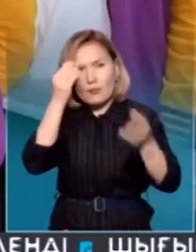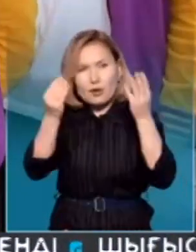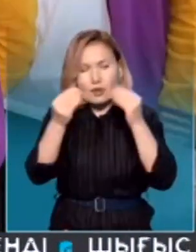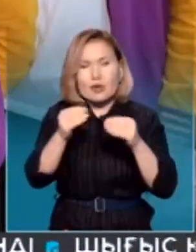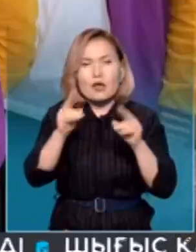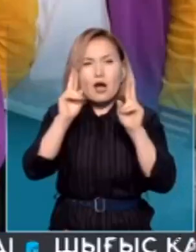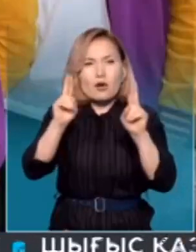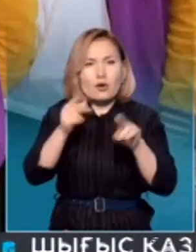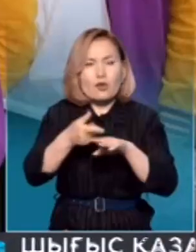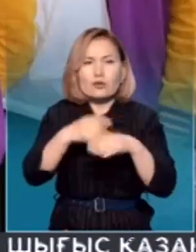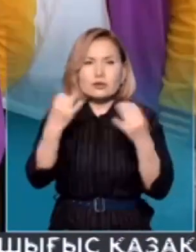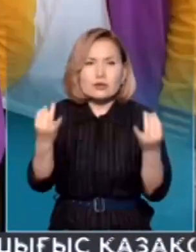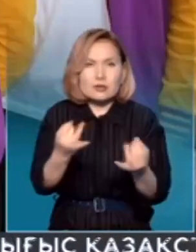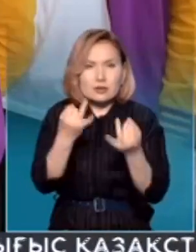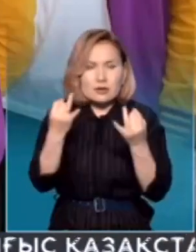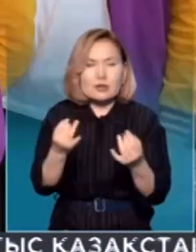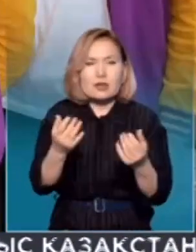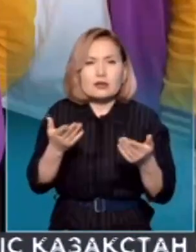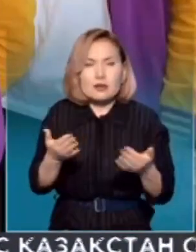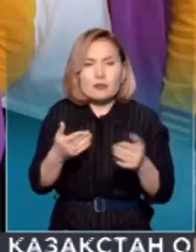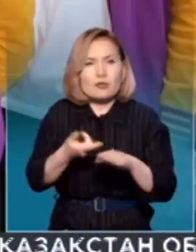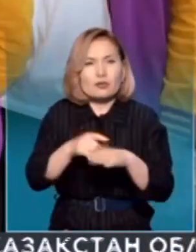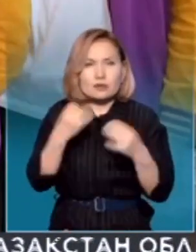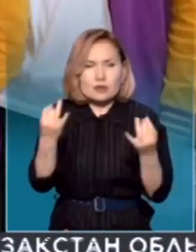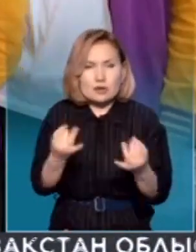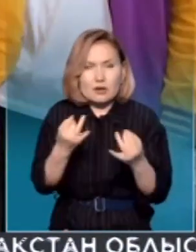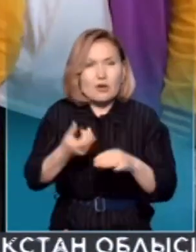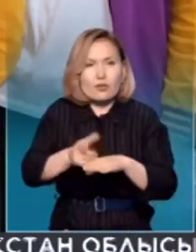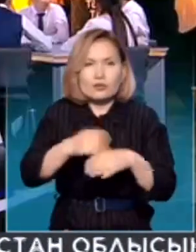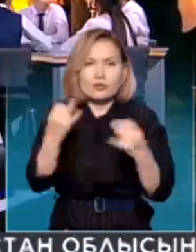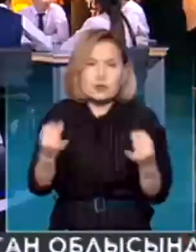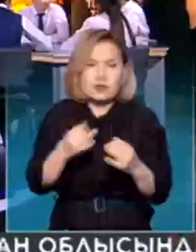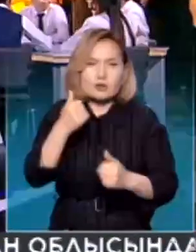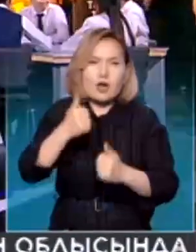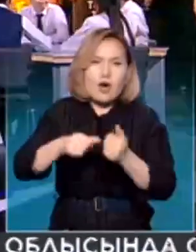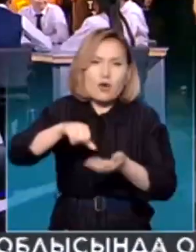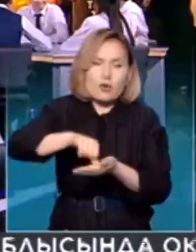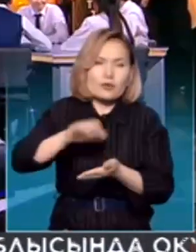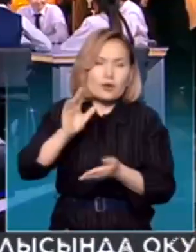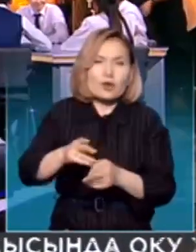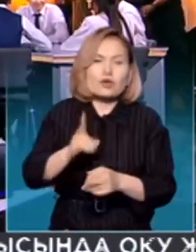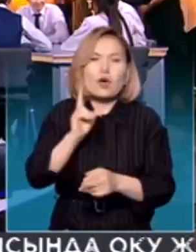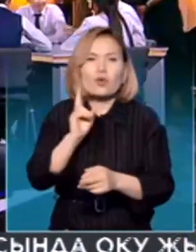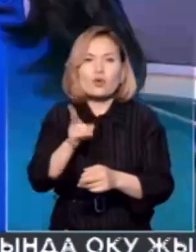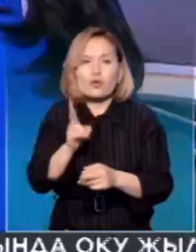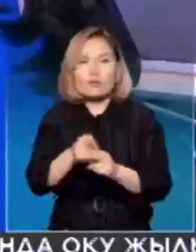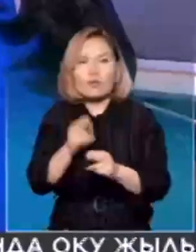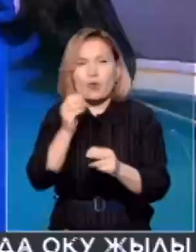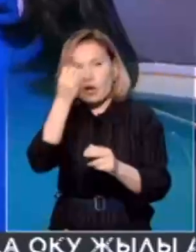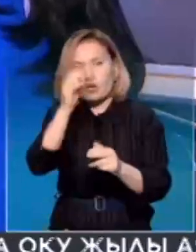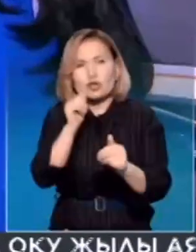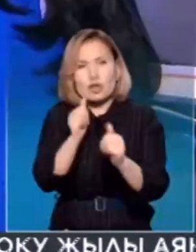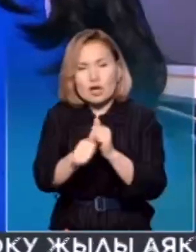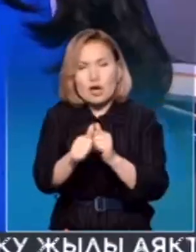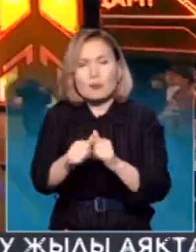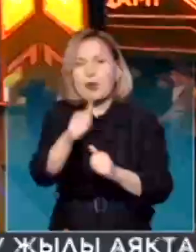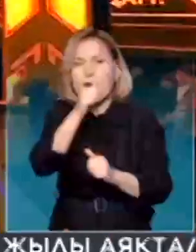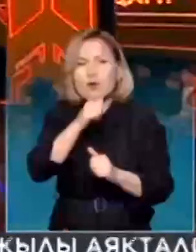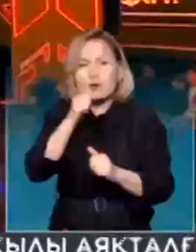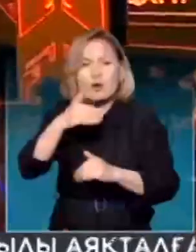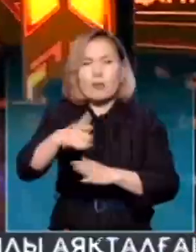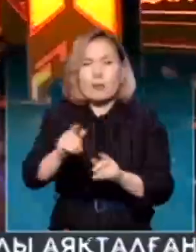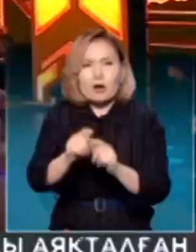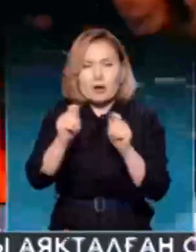шарттар өте қызық деген, бұйырса өте қызық ойын болатын сияқты. Жоба кім жылдам, 12 және жұмбақ жәшік сияқты